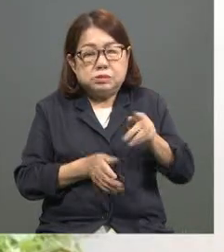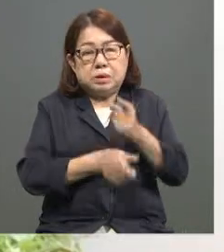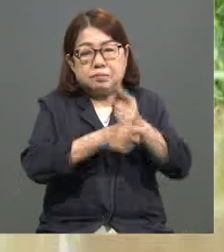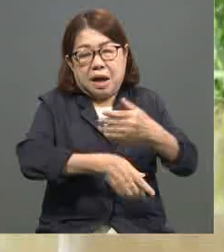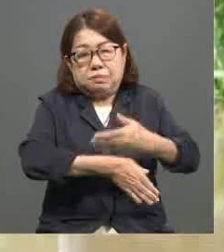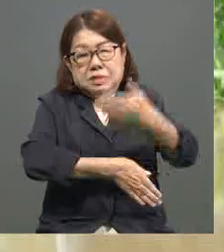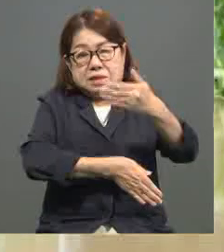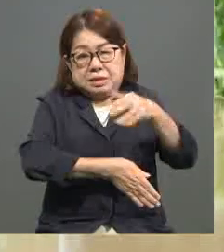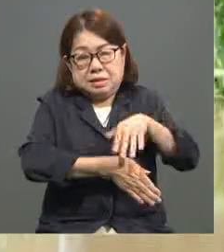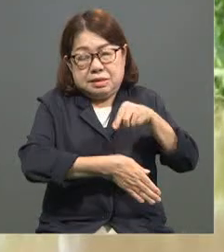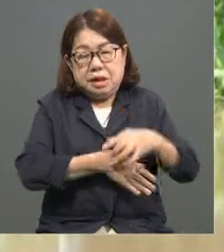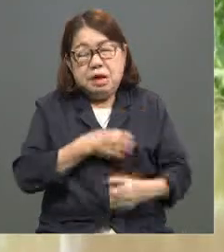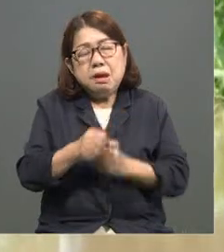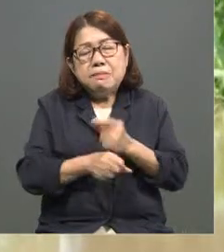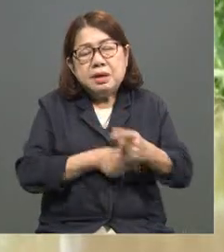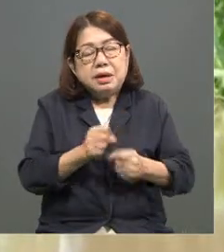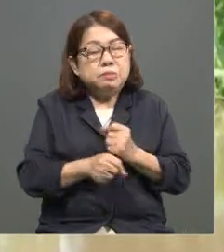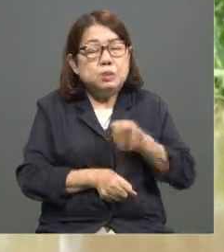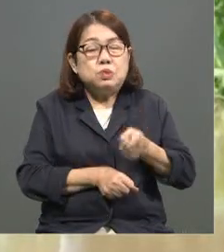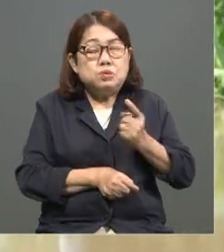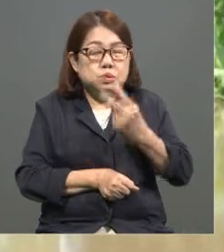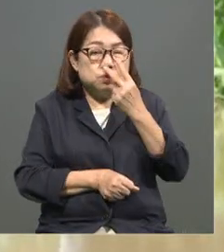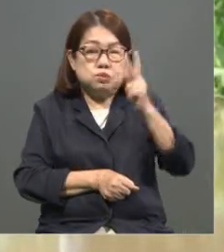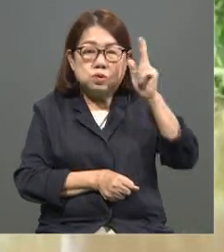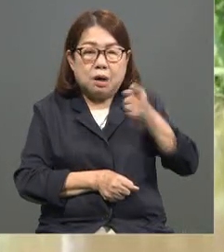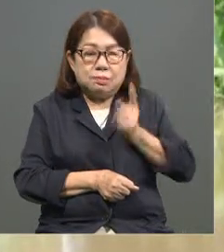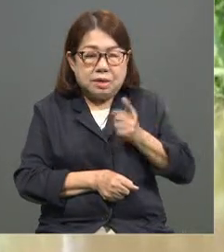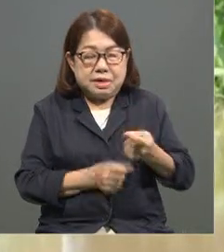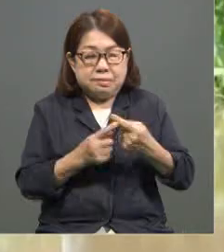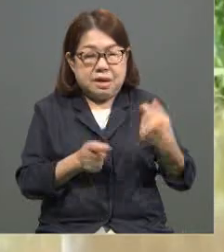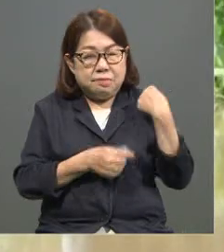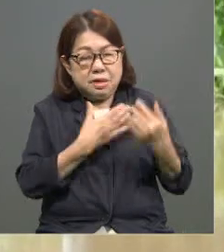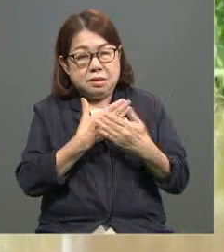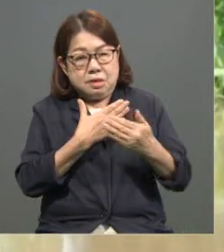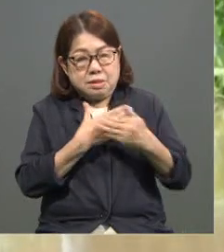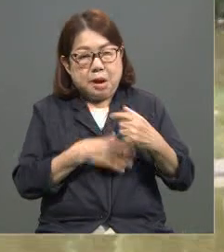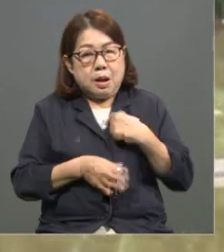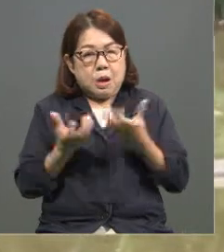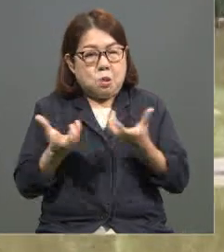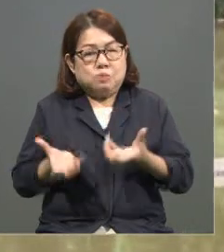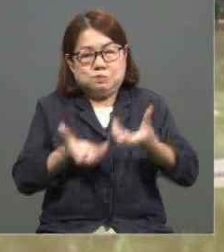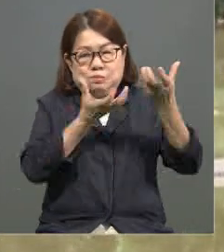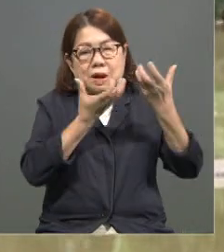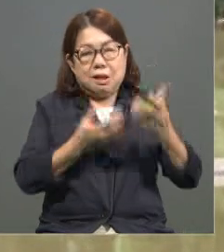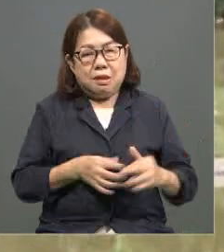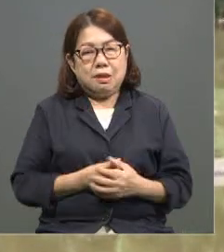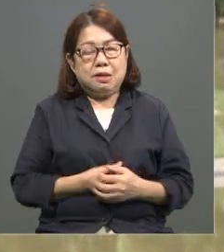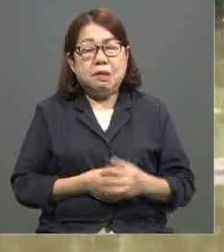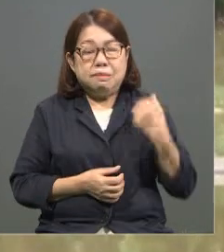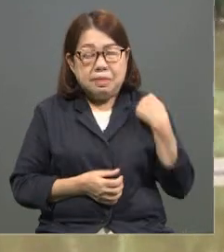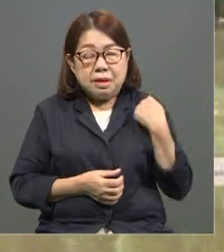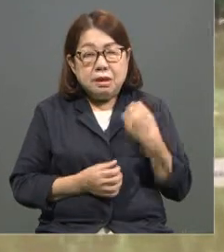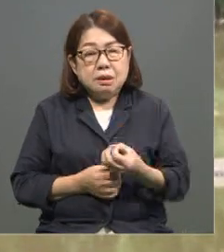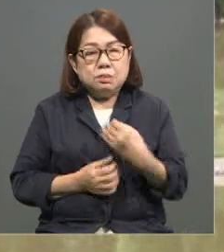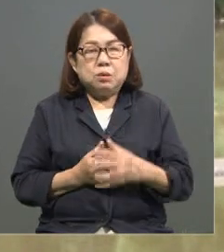เขื่อนในช่วงนี้ของทุกปีเนี่ยชาวบ้านบอกเติดตามข่าวอยู่ตลอดเวลาพอได้รับการแจ้งเตือนก็จะยกของขึ้นที่สูงบางคนบอก